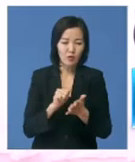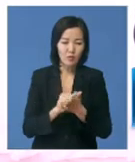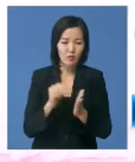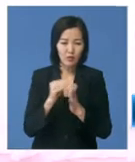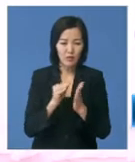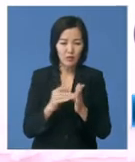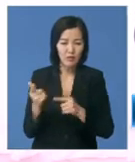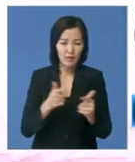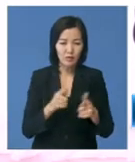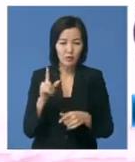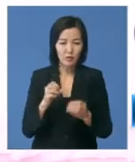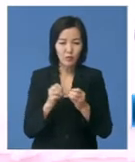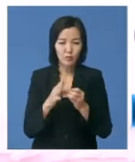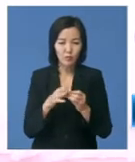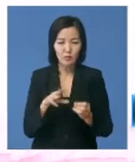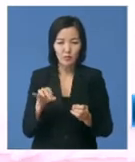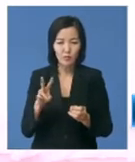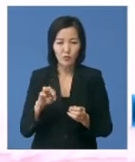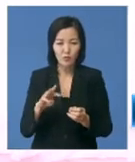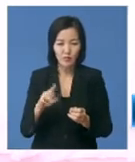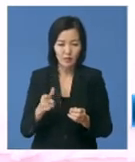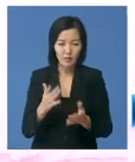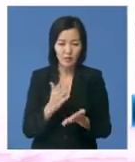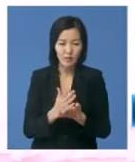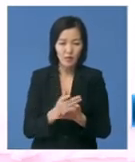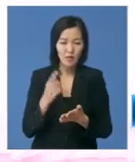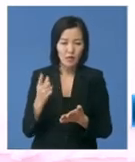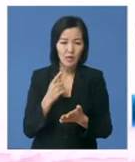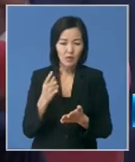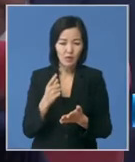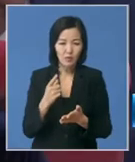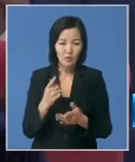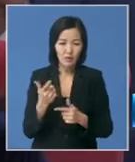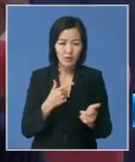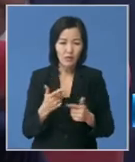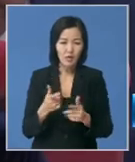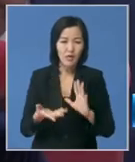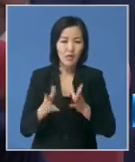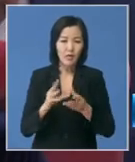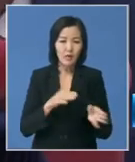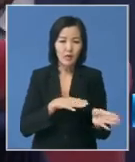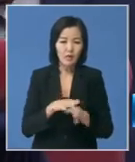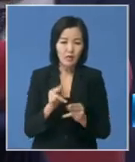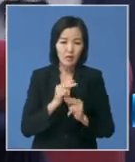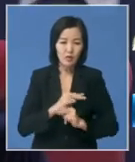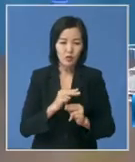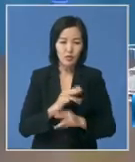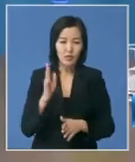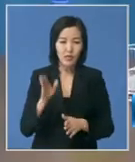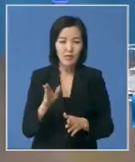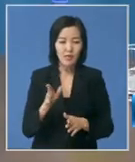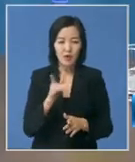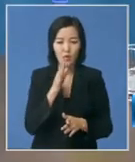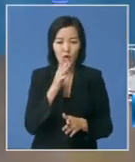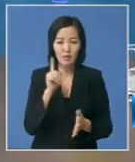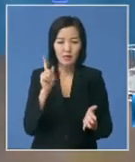теңге. Осы есепте уточнение береміз деген экономиканың уәдесі бар. Жалпы атқарылған жұмыс барысымен алдағы жылдың